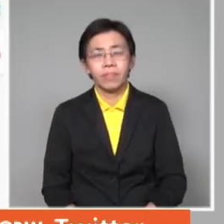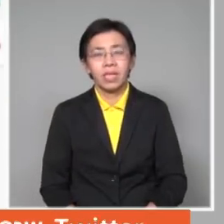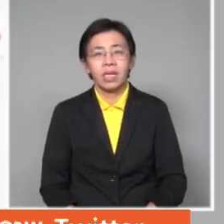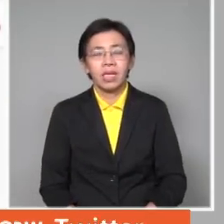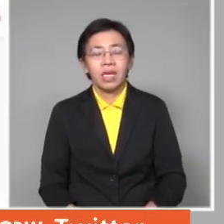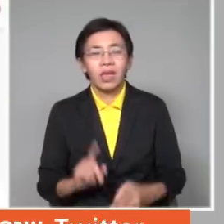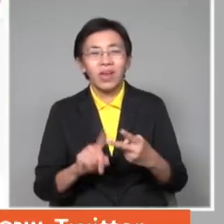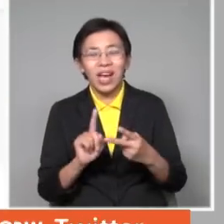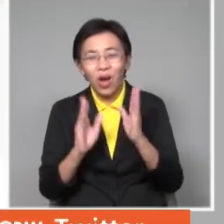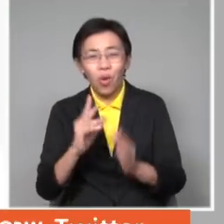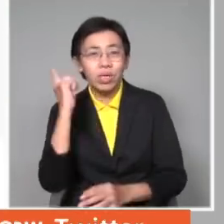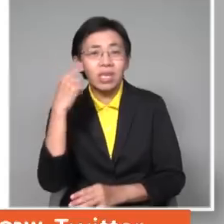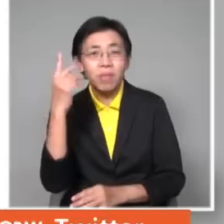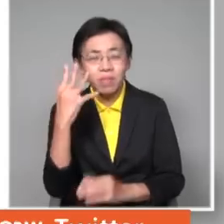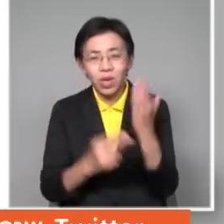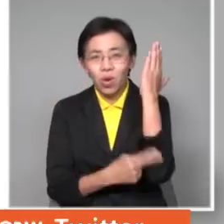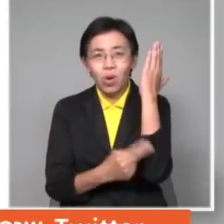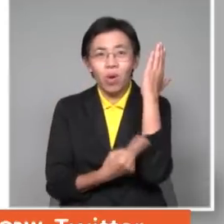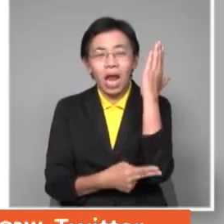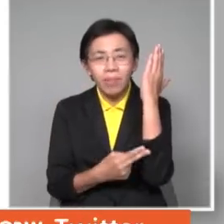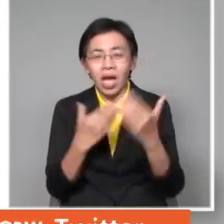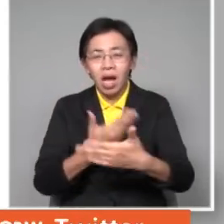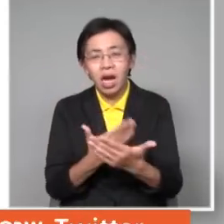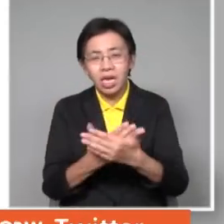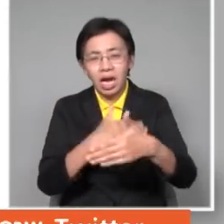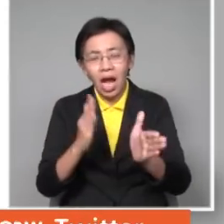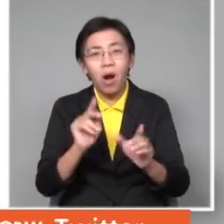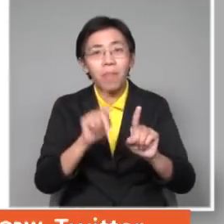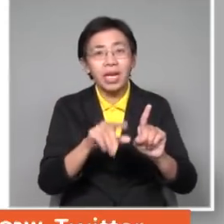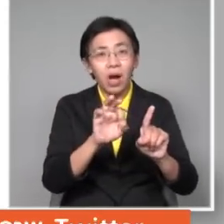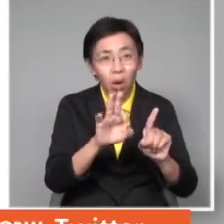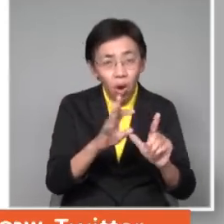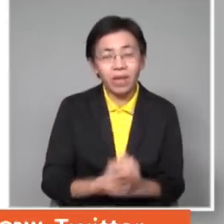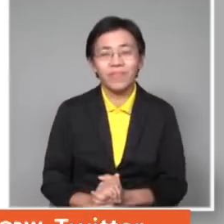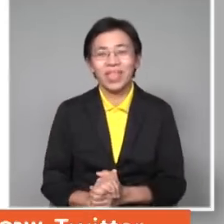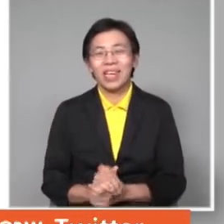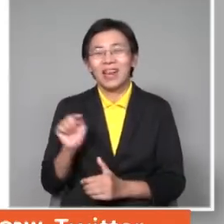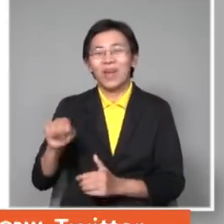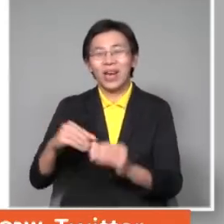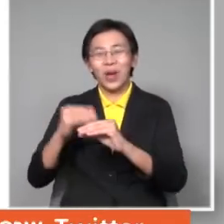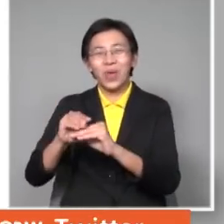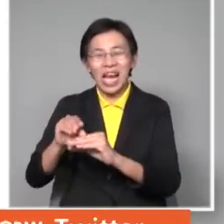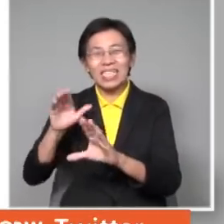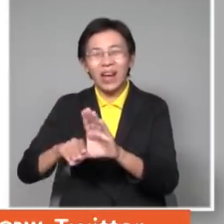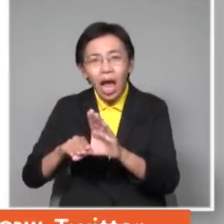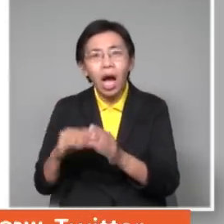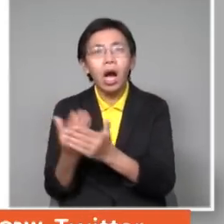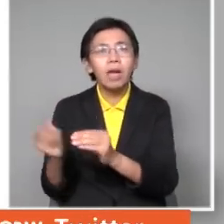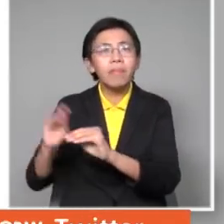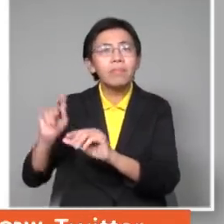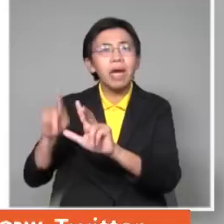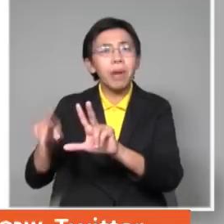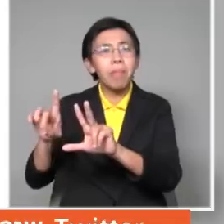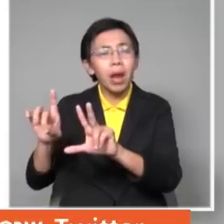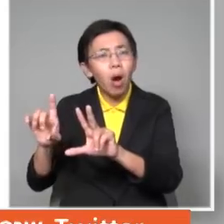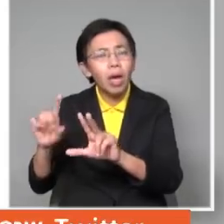าตอนไม่มีคนเที่ยวโรงแรมค่าห้องเนี่ย 1,900 พอเข้าร่วมโครงการปรับขึ้นมาเป็น 3,800 บาทเ